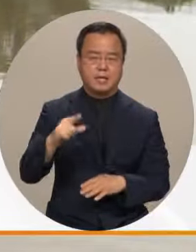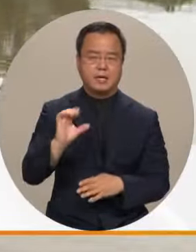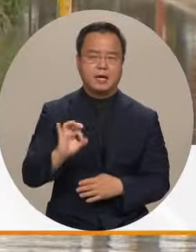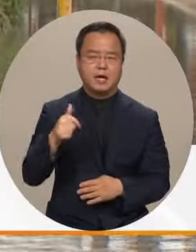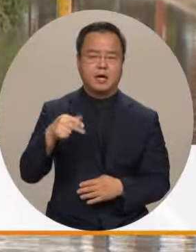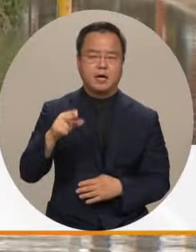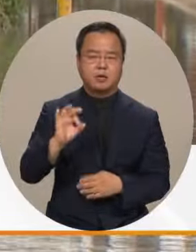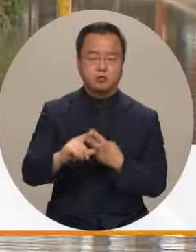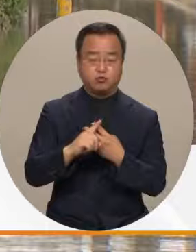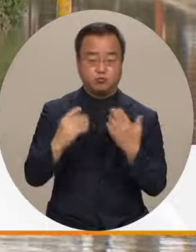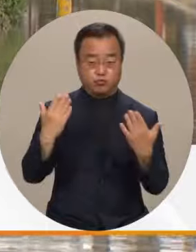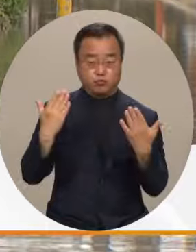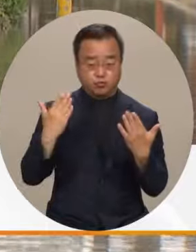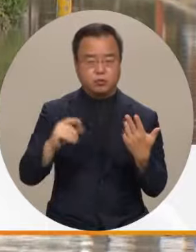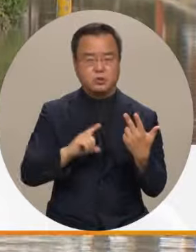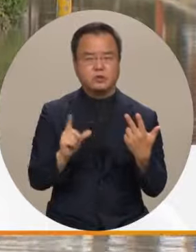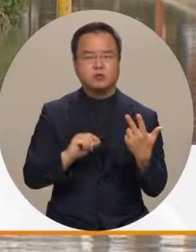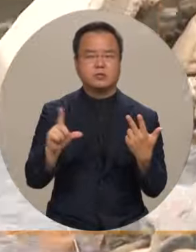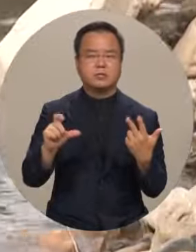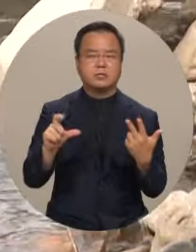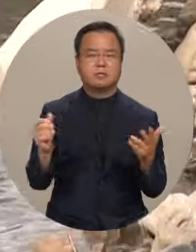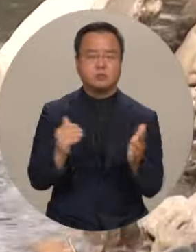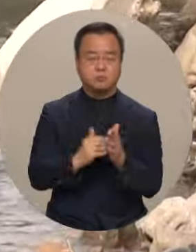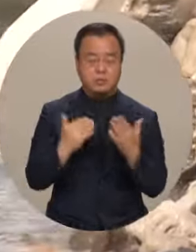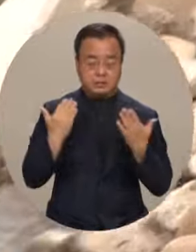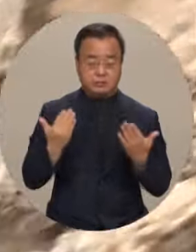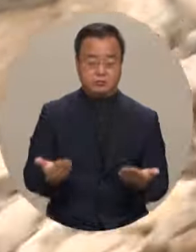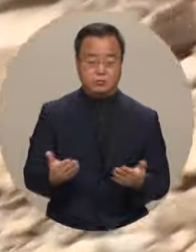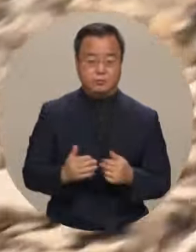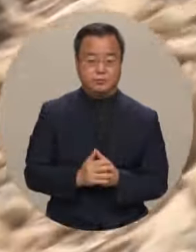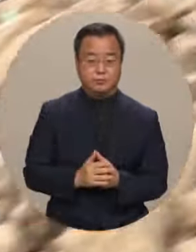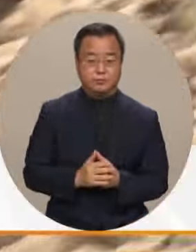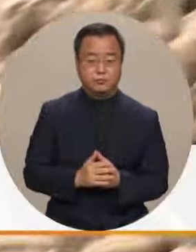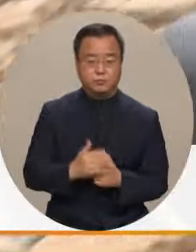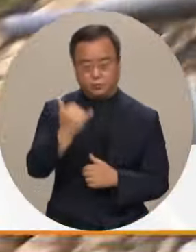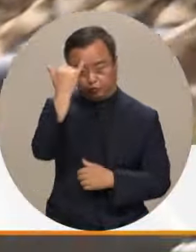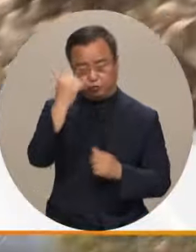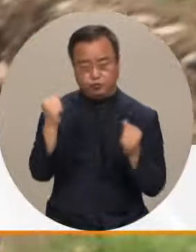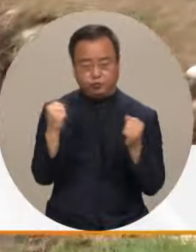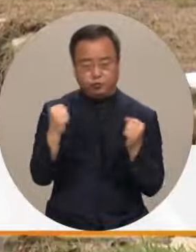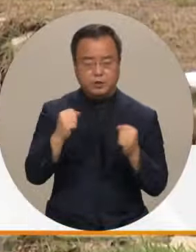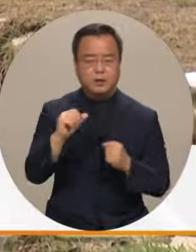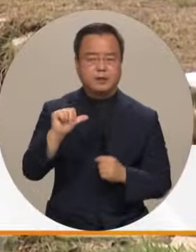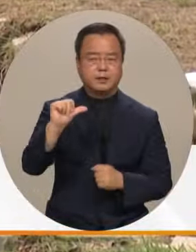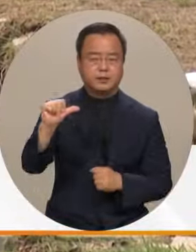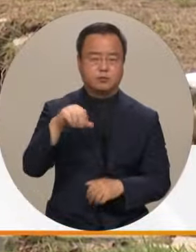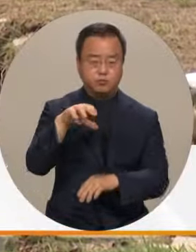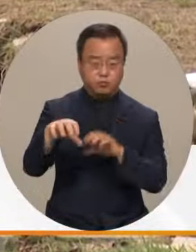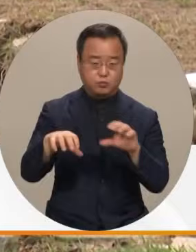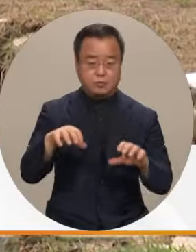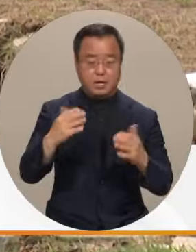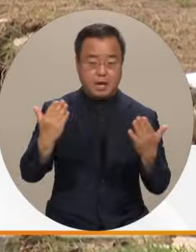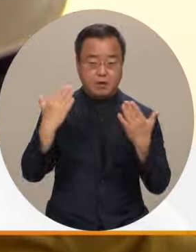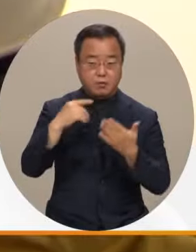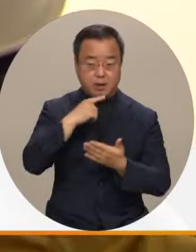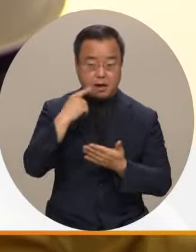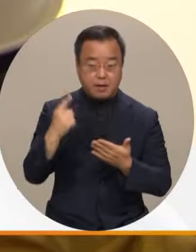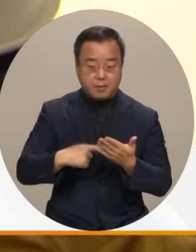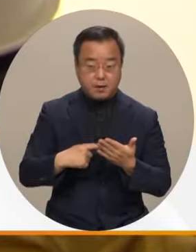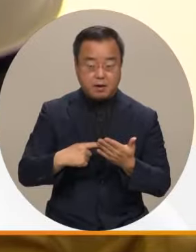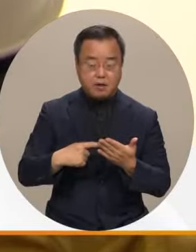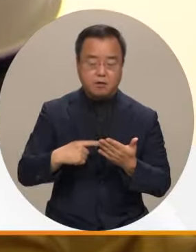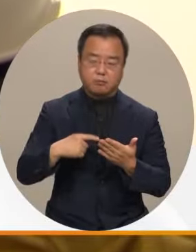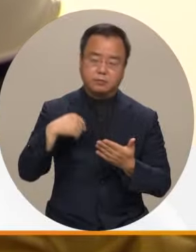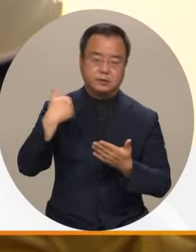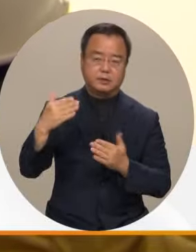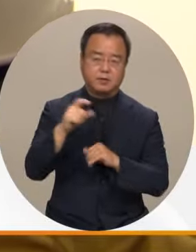15일까지 휴업 예정입니다 한편 충북 지역에선 학교 다섯 곳의 시설 피해가 접수된 지난 10일 이후 추가 시설 피해는 없는